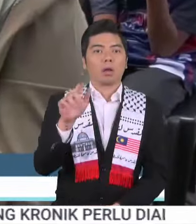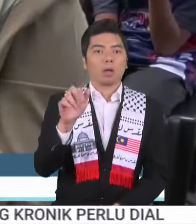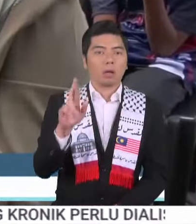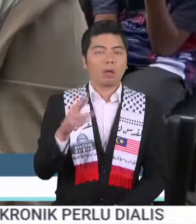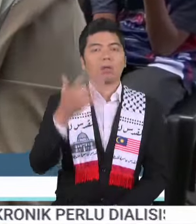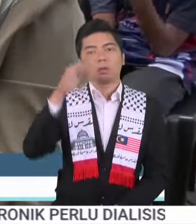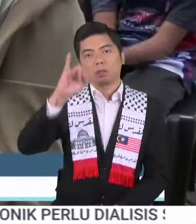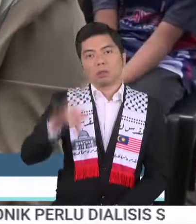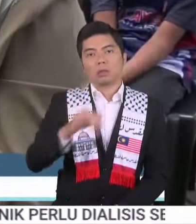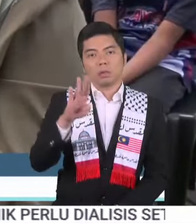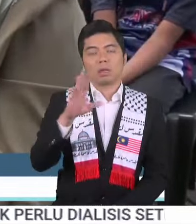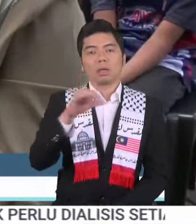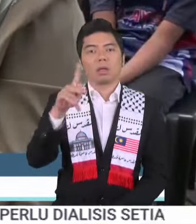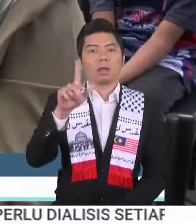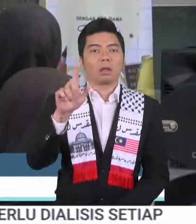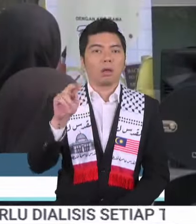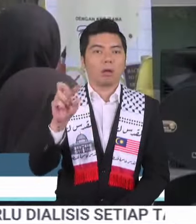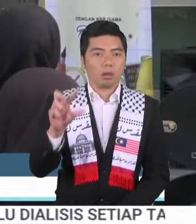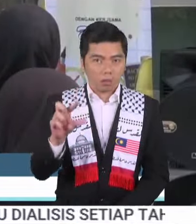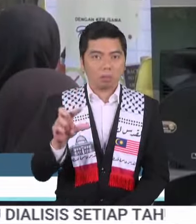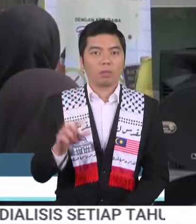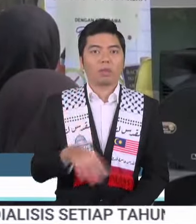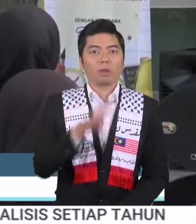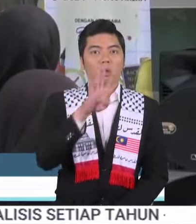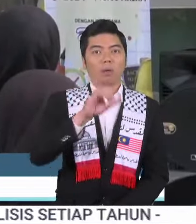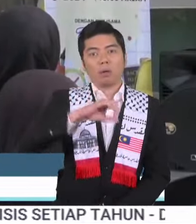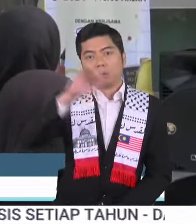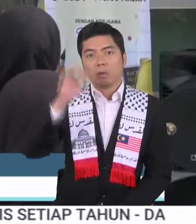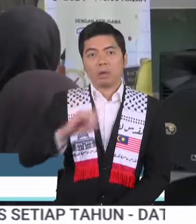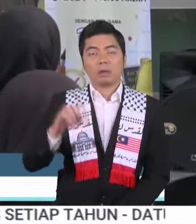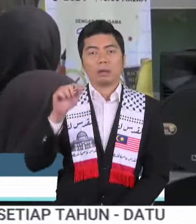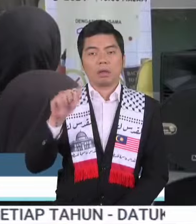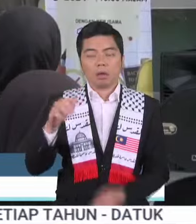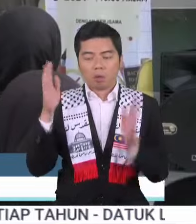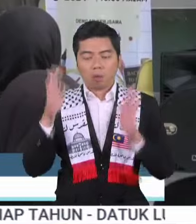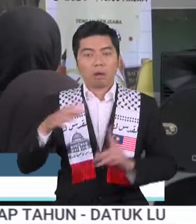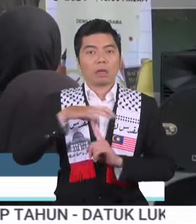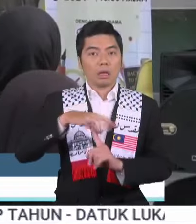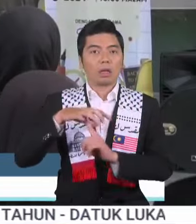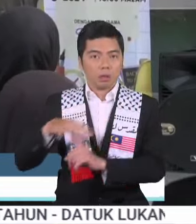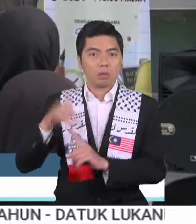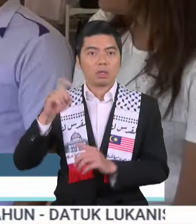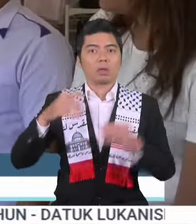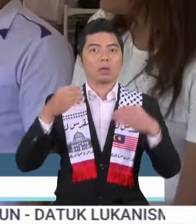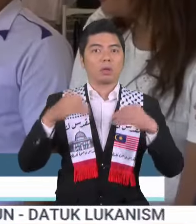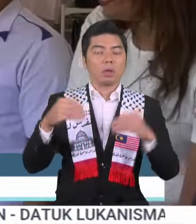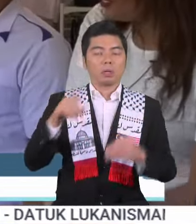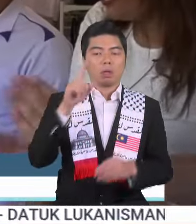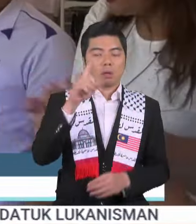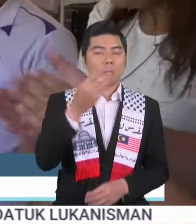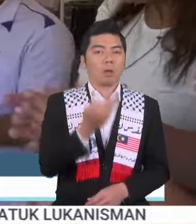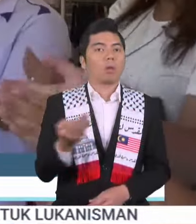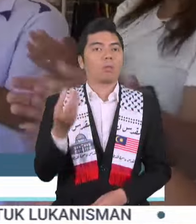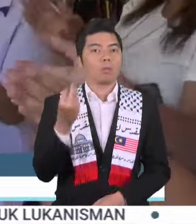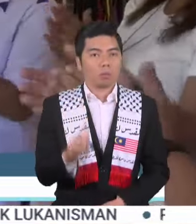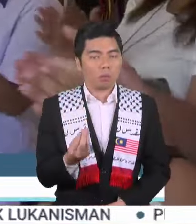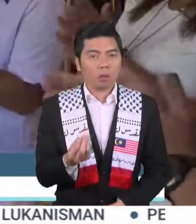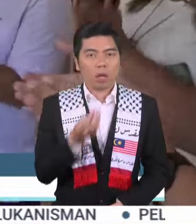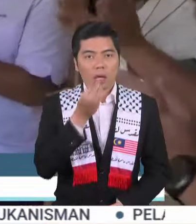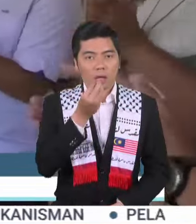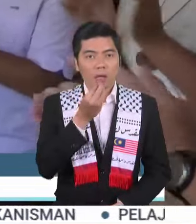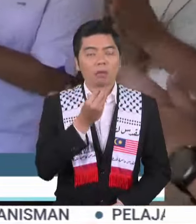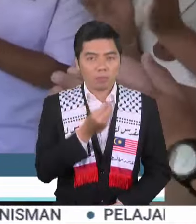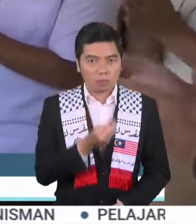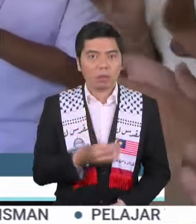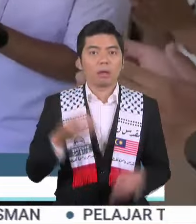Lili saslinda berkata 40% daripada peniaga bazar tersebut akan menawarkan sekurang-kurangnya Satu menu Rahma peniaga terlibat juga